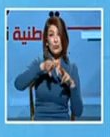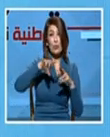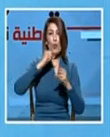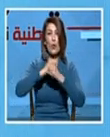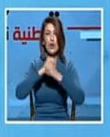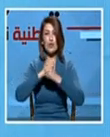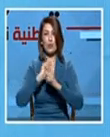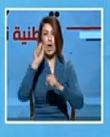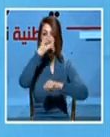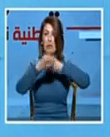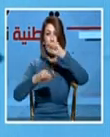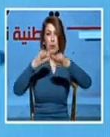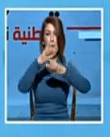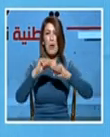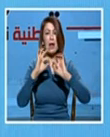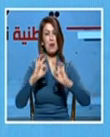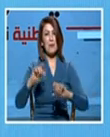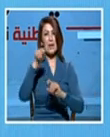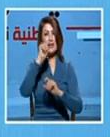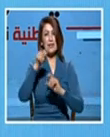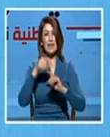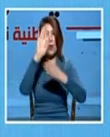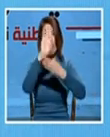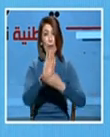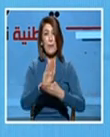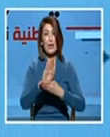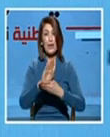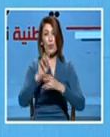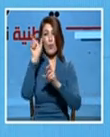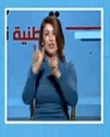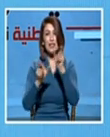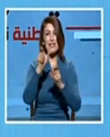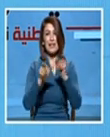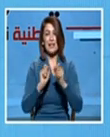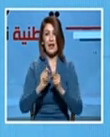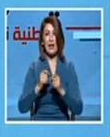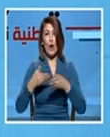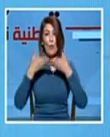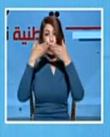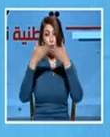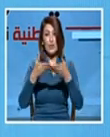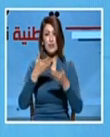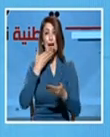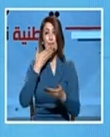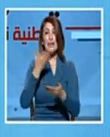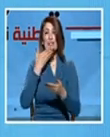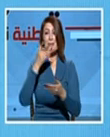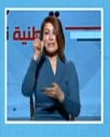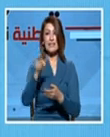اموركم وارجعوا اخدموا واحميوا نفسكم هي خاطر احنا قاعدين نحاولوا مش نوفروا لهم وسائل الحمايه ونحب نشكر زاده